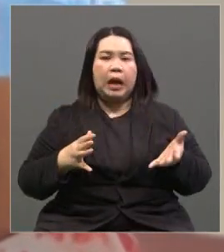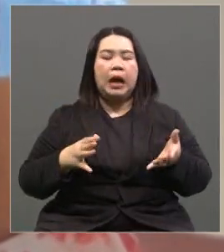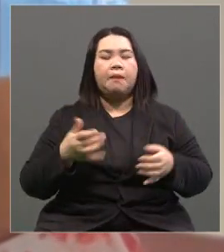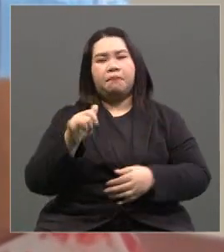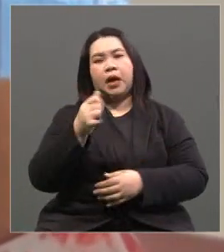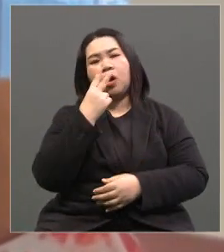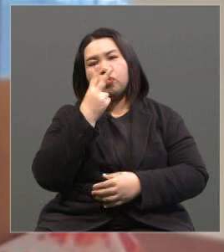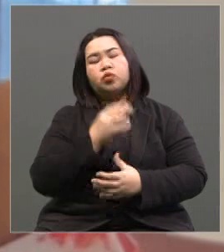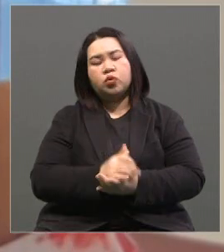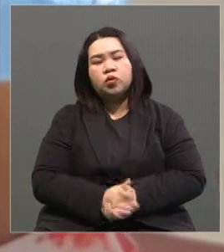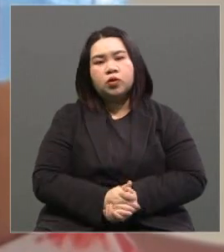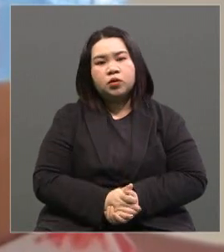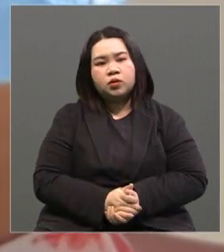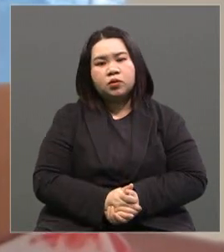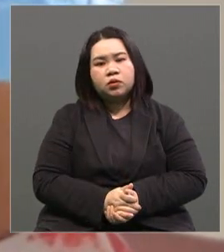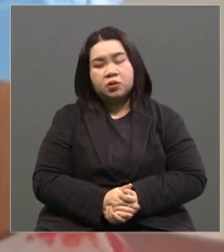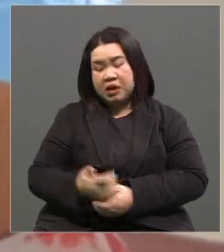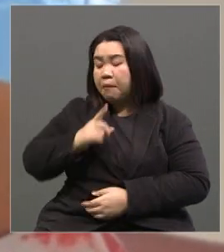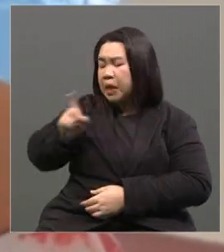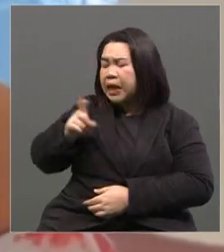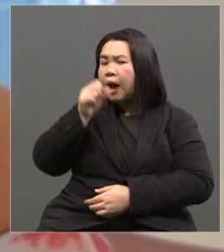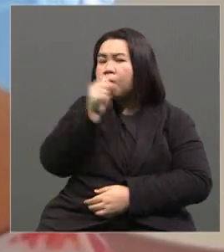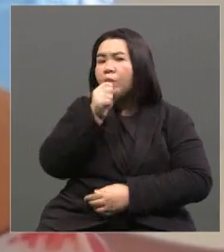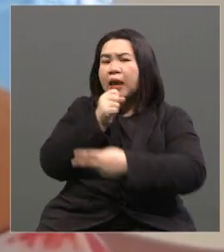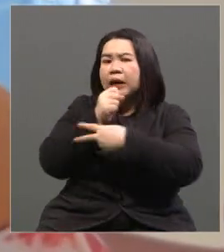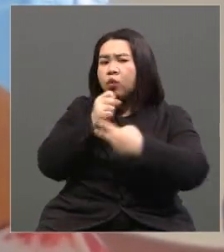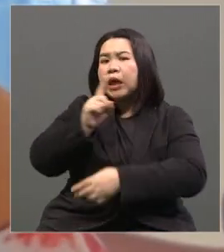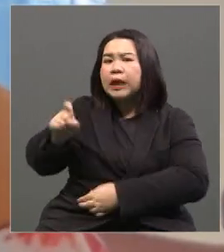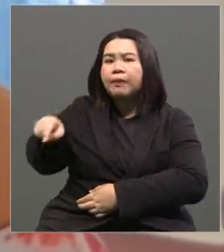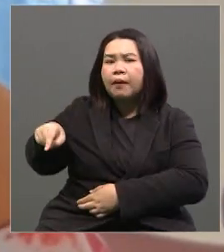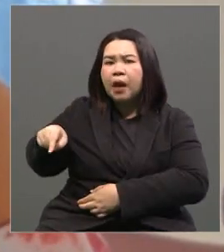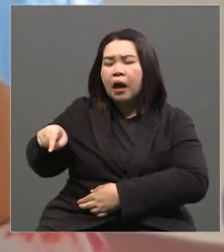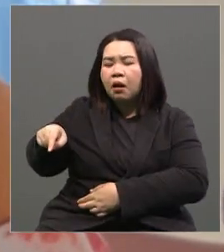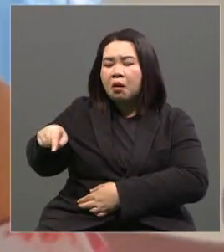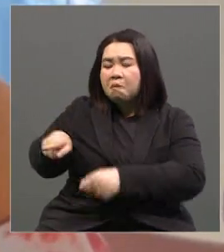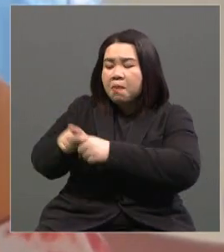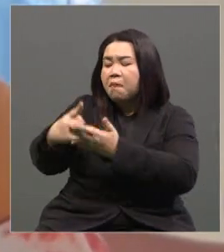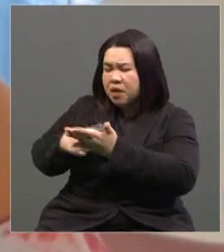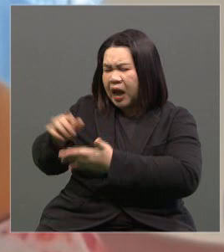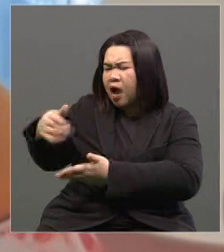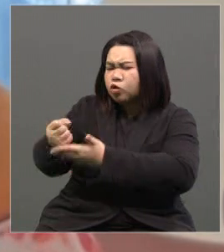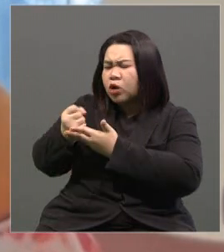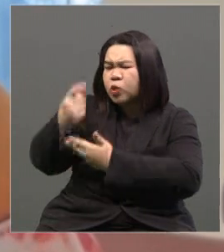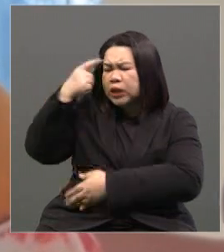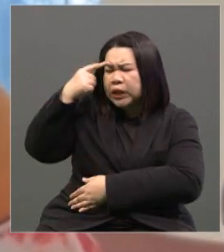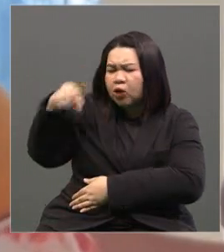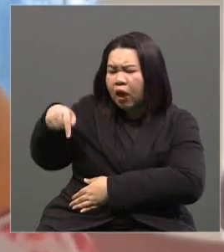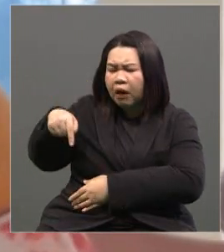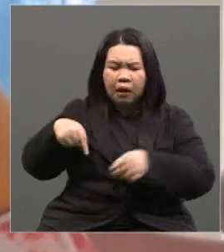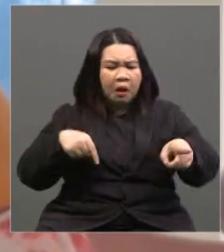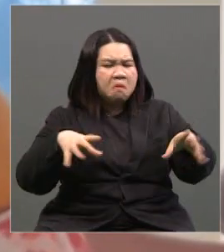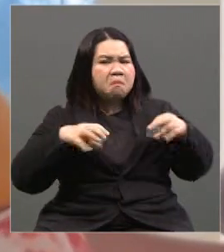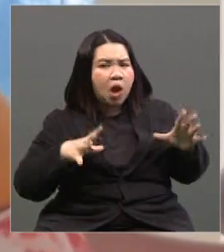นะครับก็เลยถามผู้หญิงไทยว่าทำยังไงดีเขาไม่ยอม